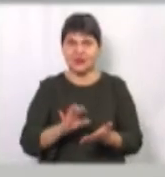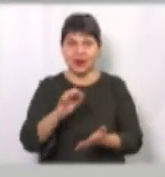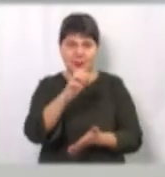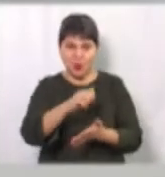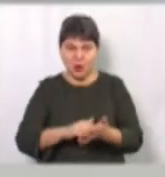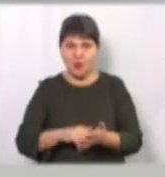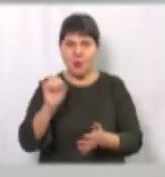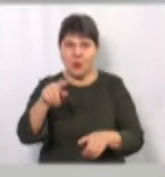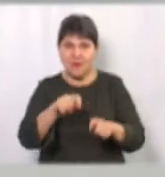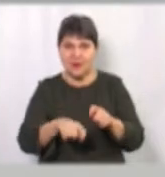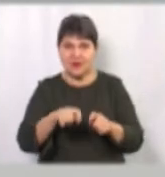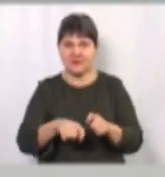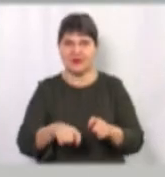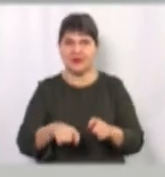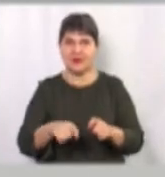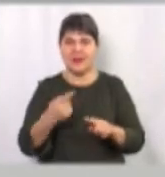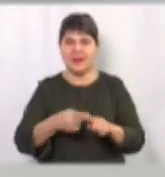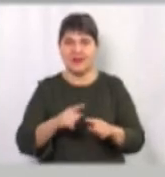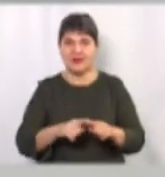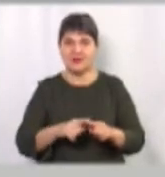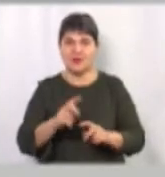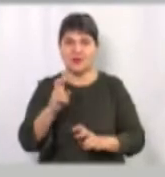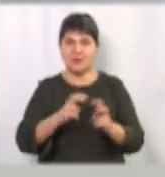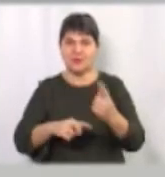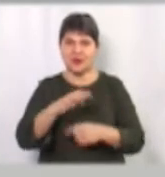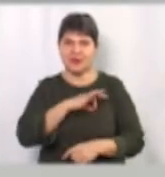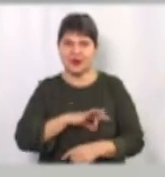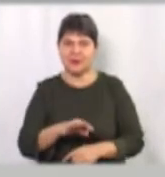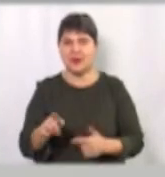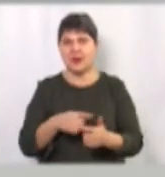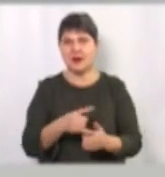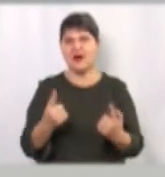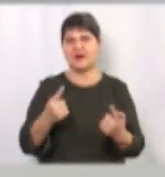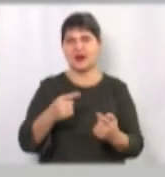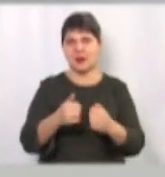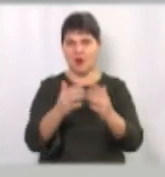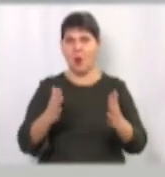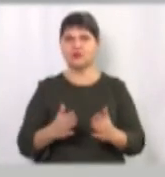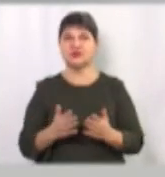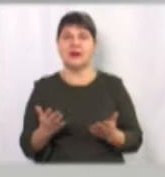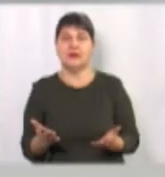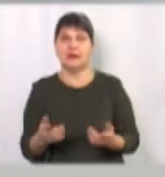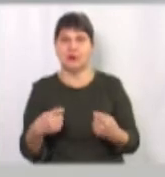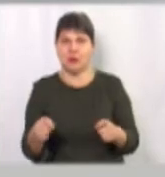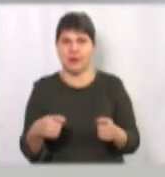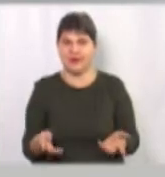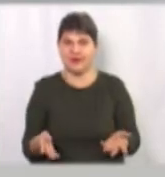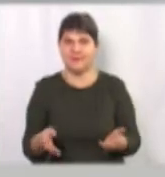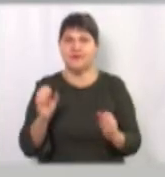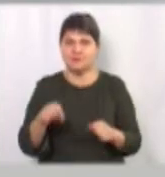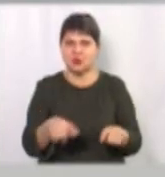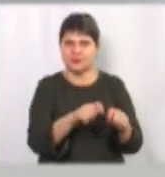та людина в межах, лімітах мікропідприємництва, чи вона вже оперує великими обсягами. Тому от саме